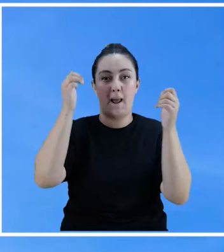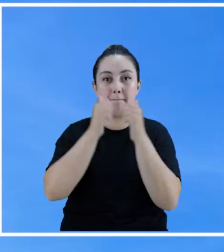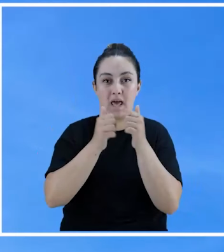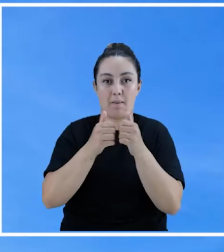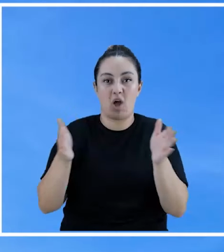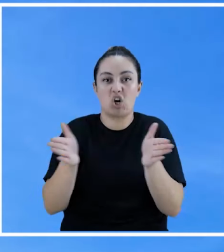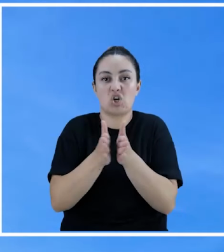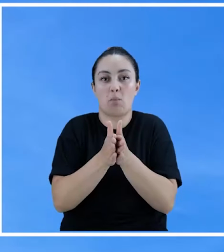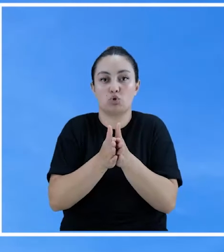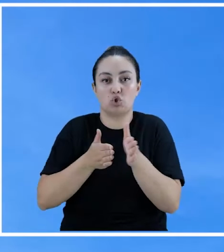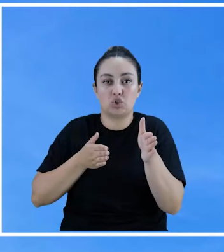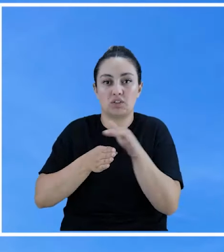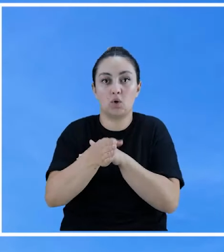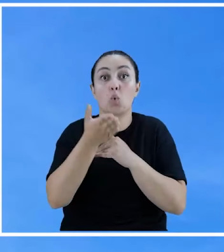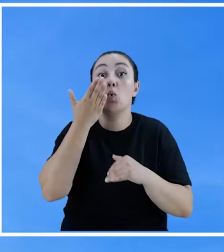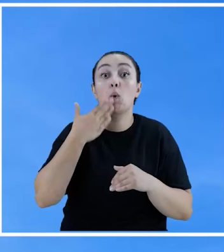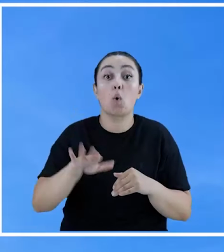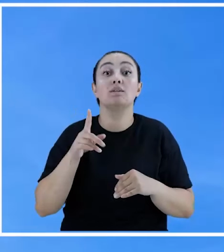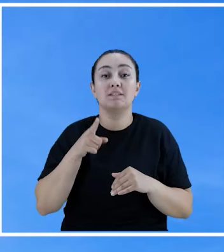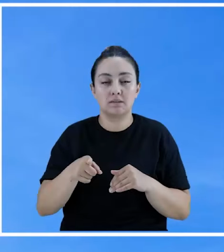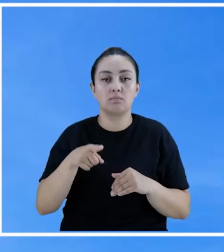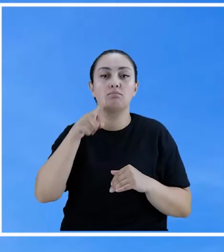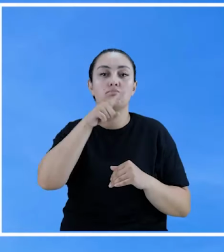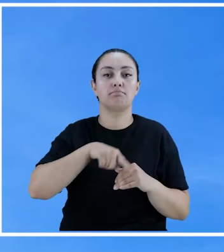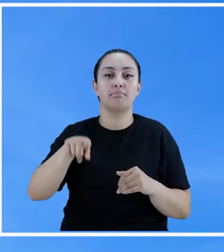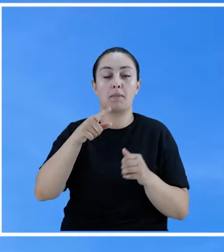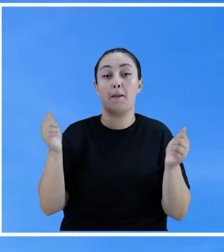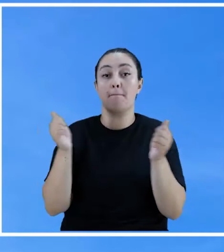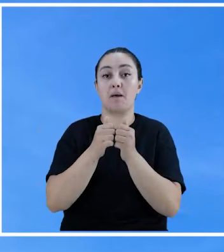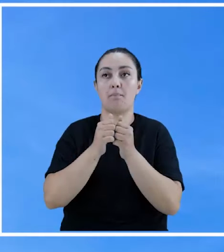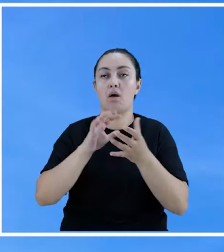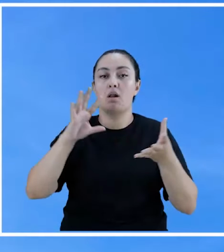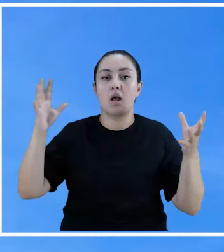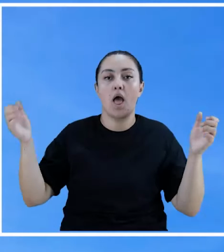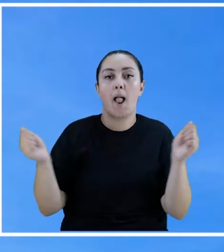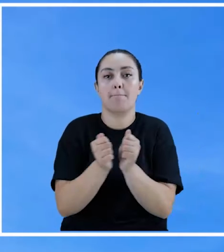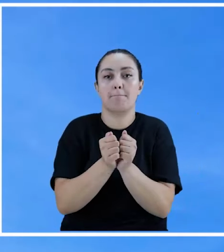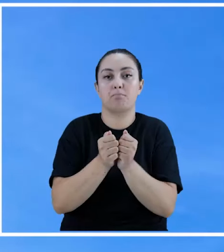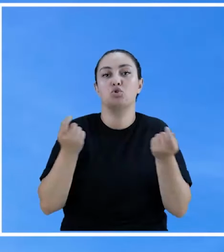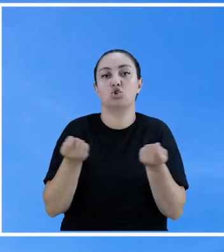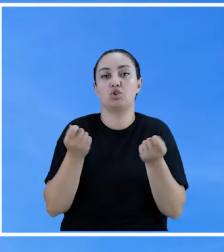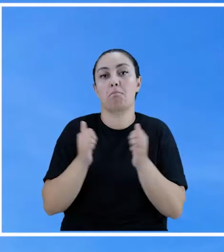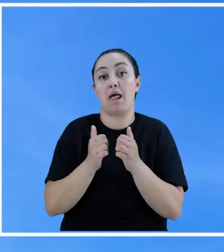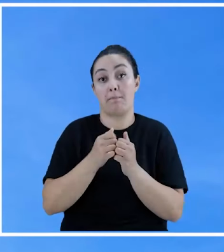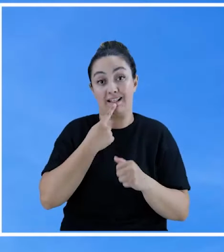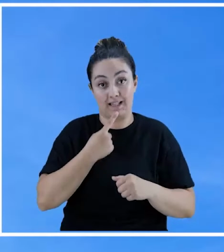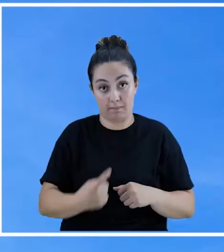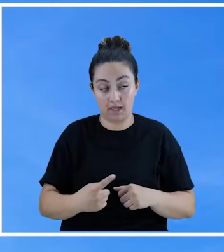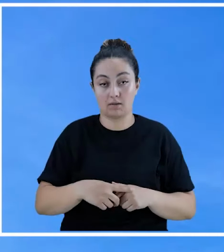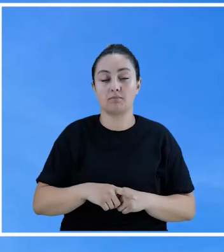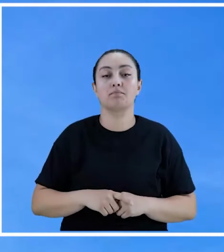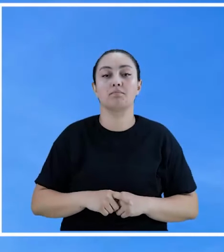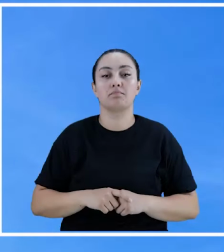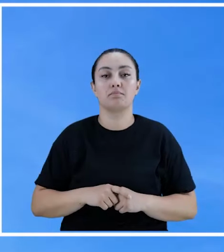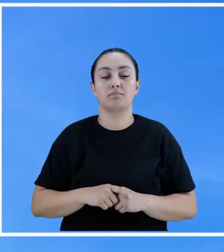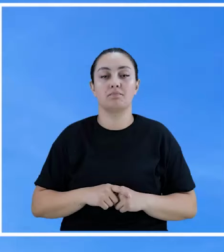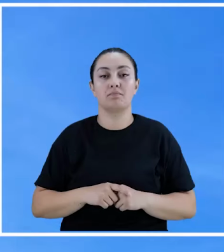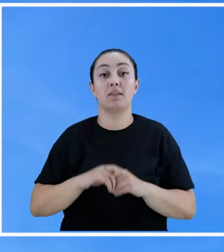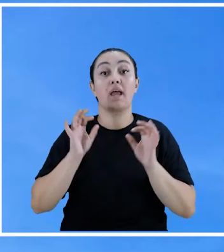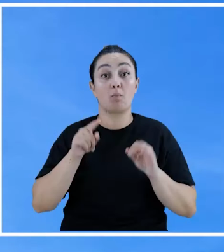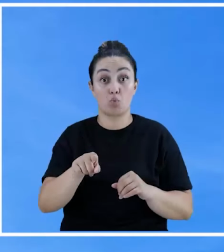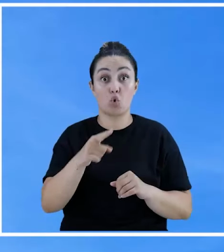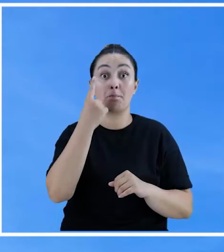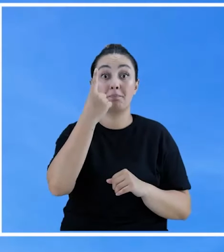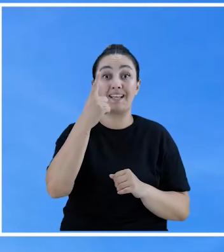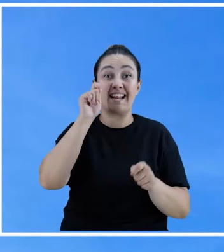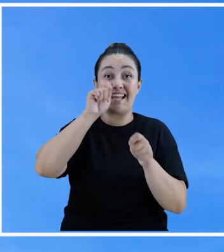geçişlerinde bu derzler bırakılmamışsa bunlar birbiriyle bütünleşik çalışırlar. Fakat bu her bir